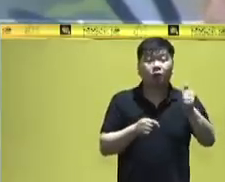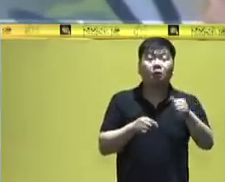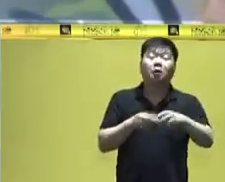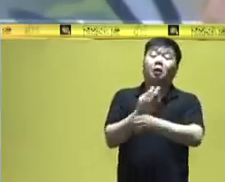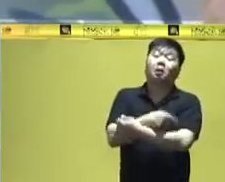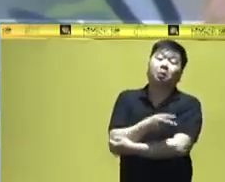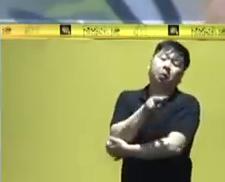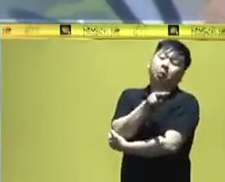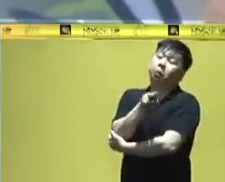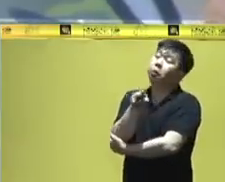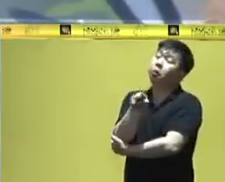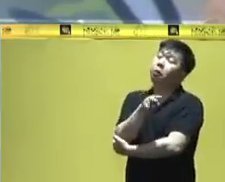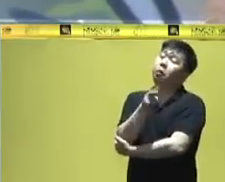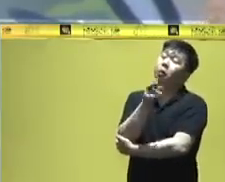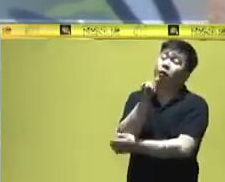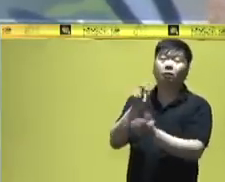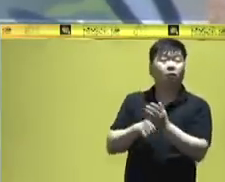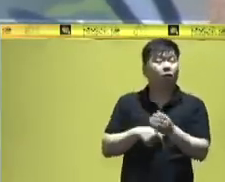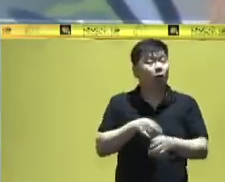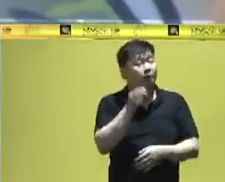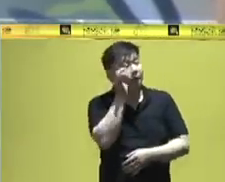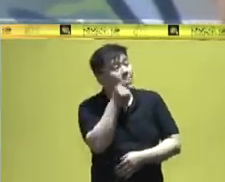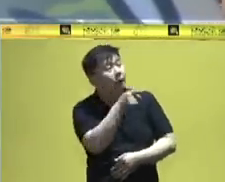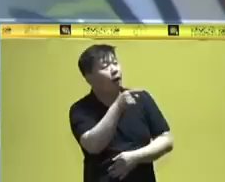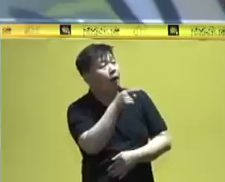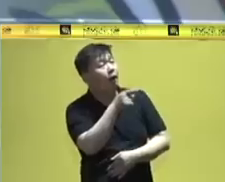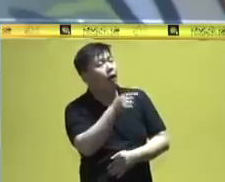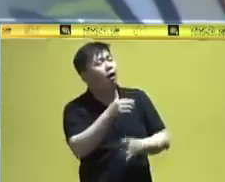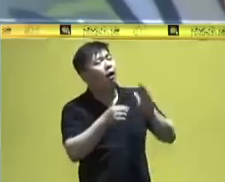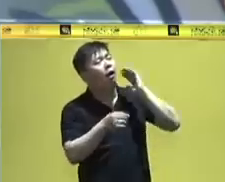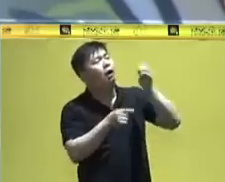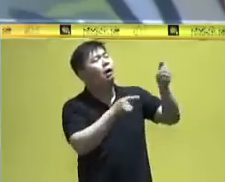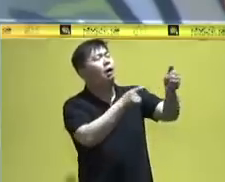계실 때 그런 생각이 들었어요. 대통령은 항상